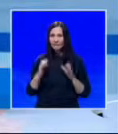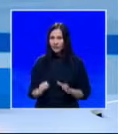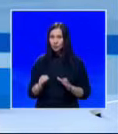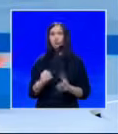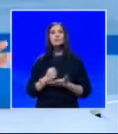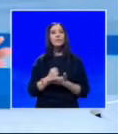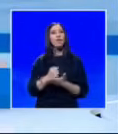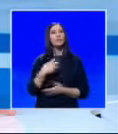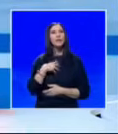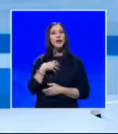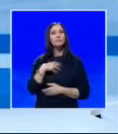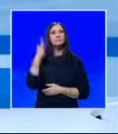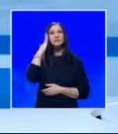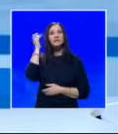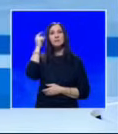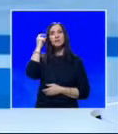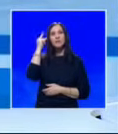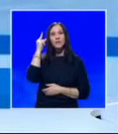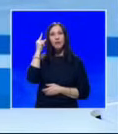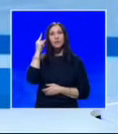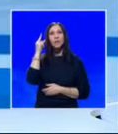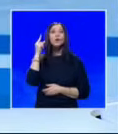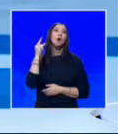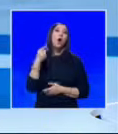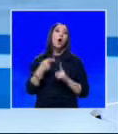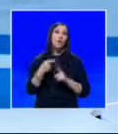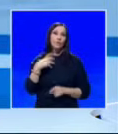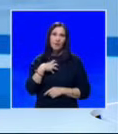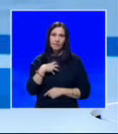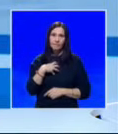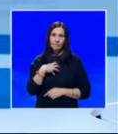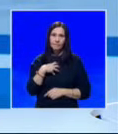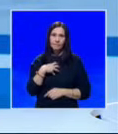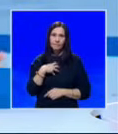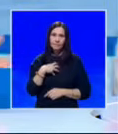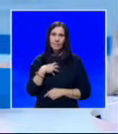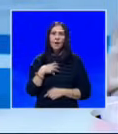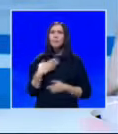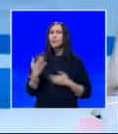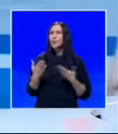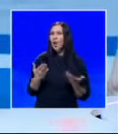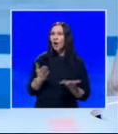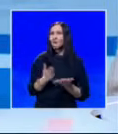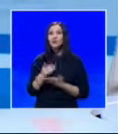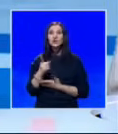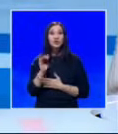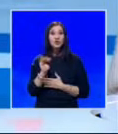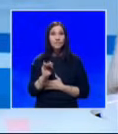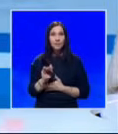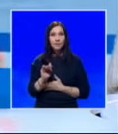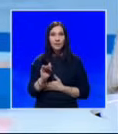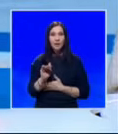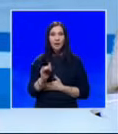с мандат на ГЕРБ, с министър-председател от редиците на ГЕРБ. И по някакъв начин това ще бъде